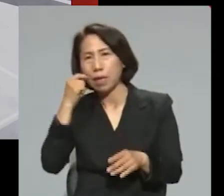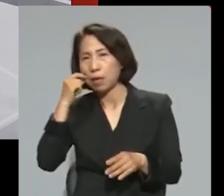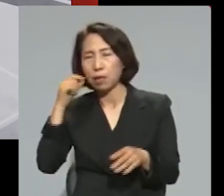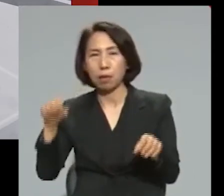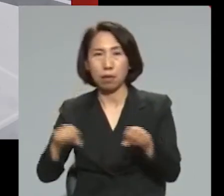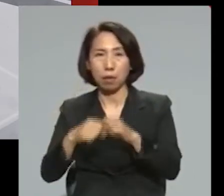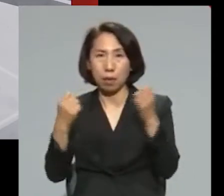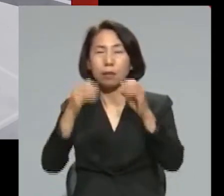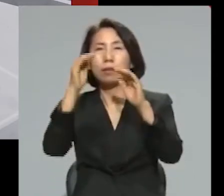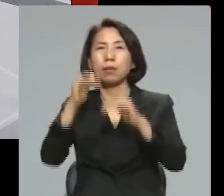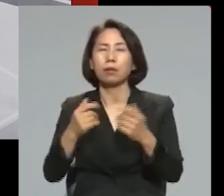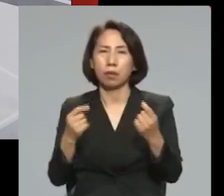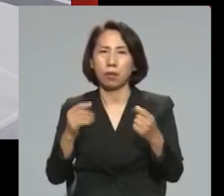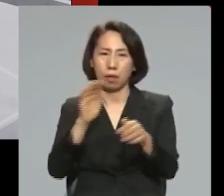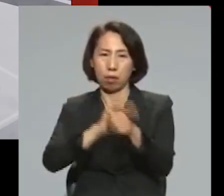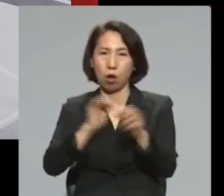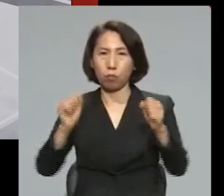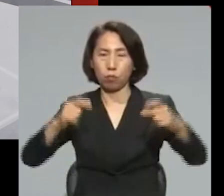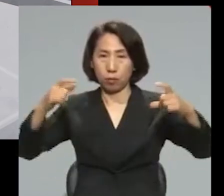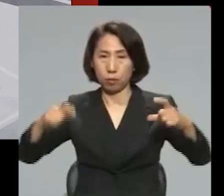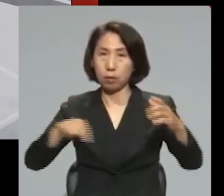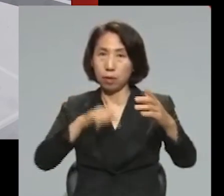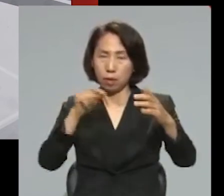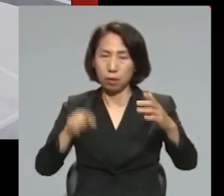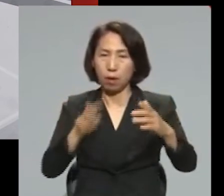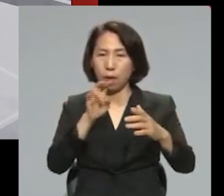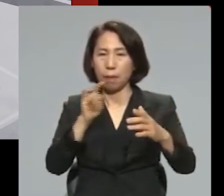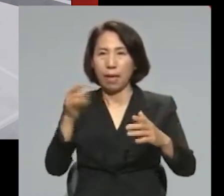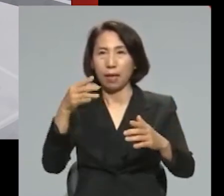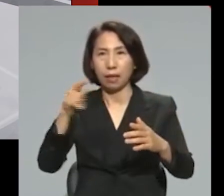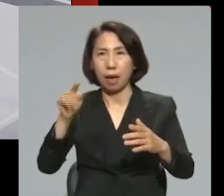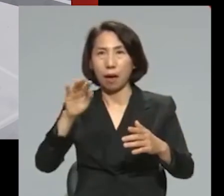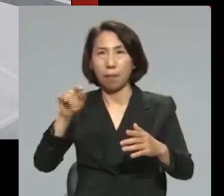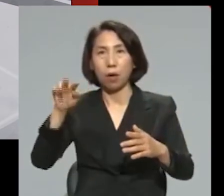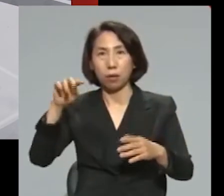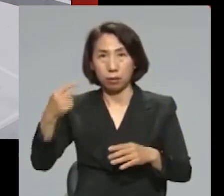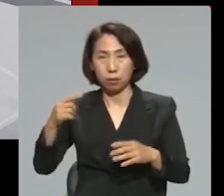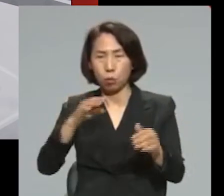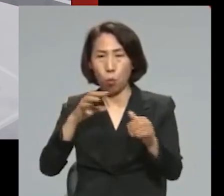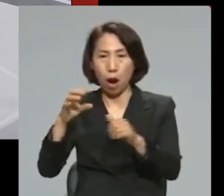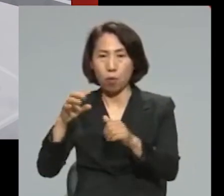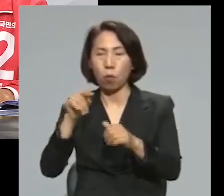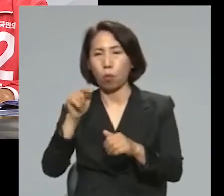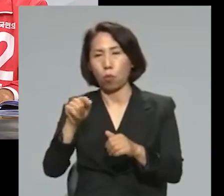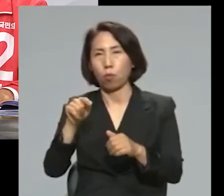내용입니다. 현재 경상북도에서도 메타버스를 중심에 놓고